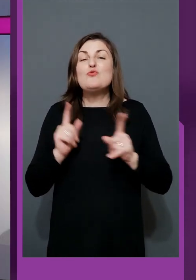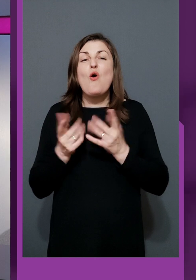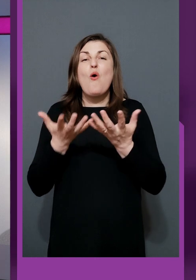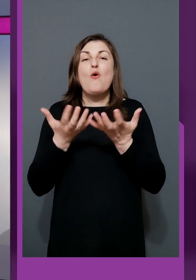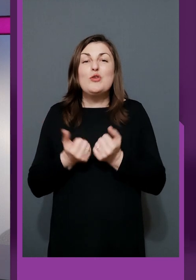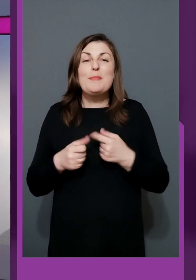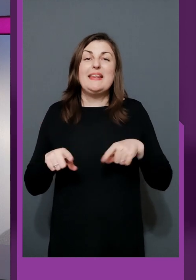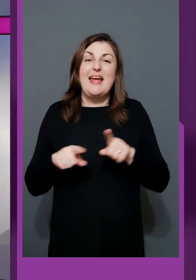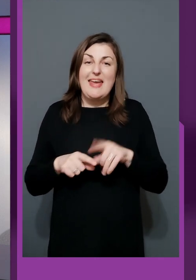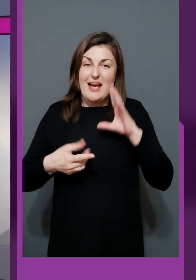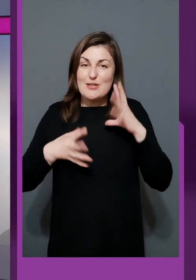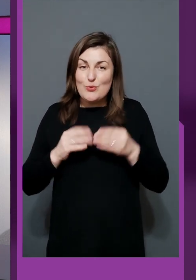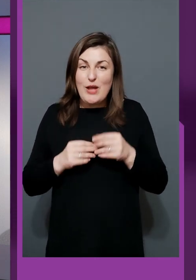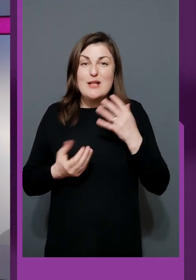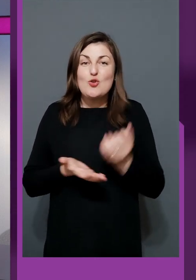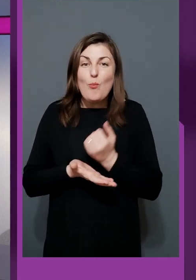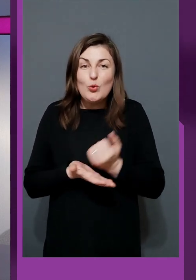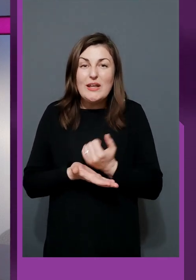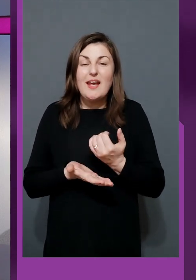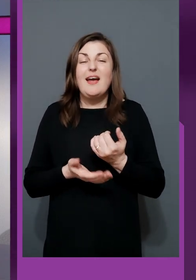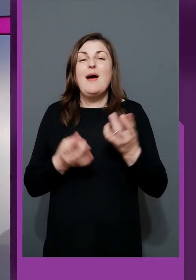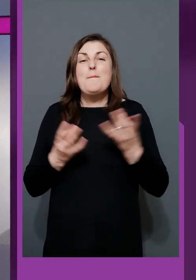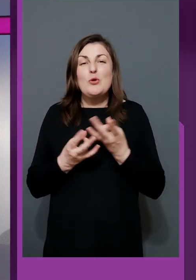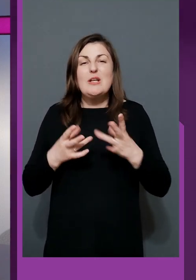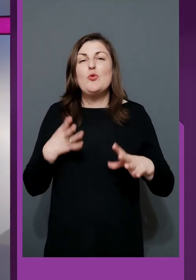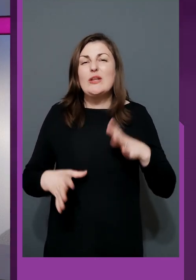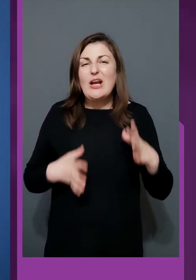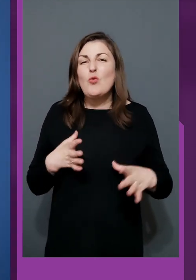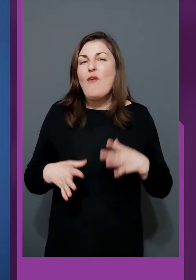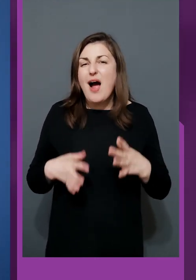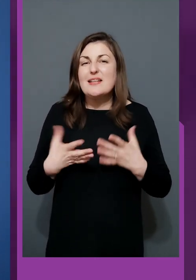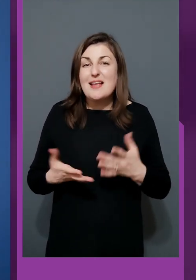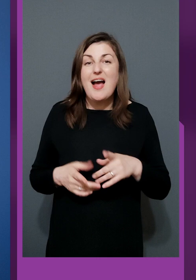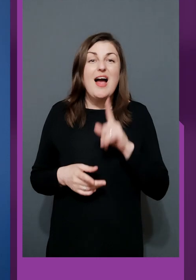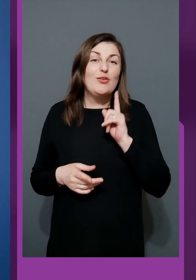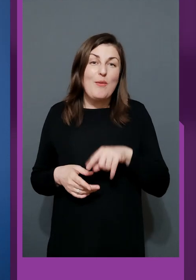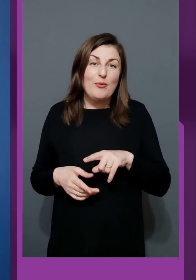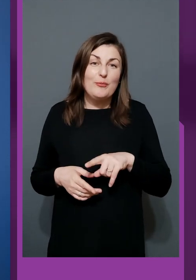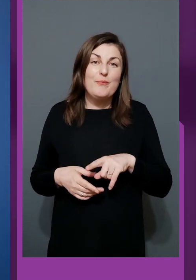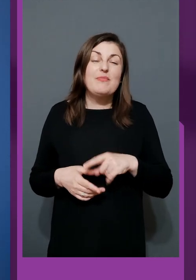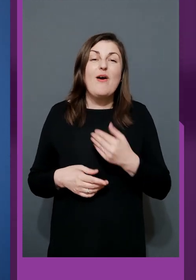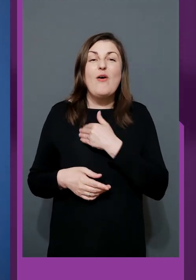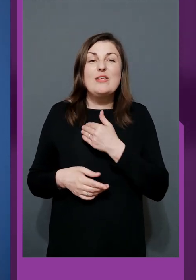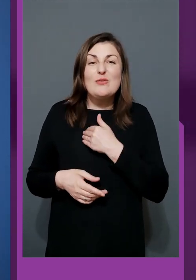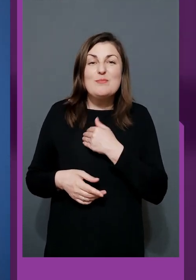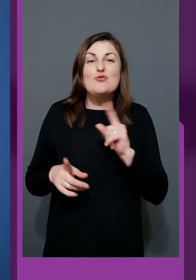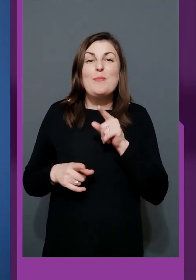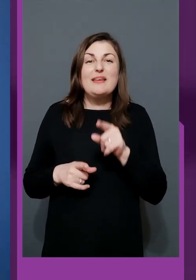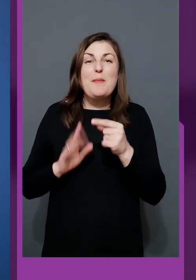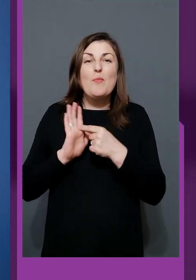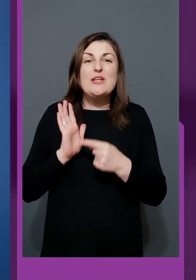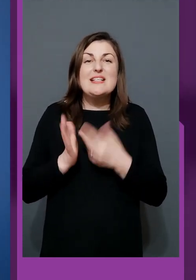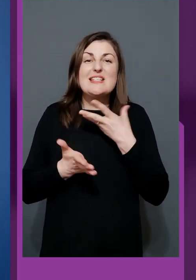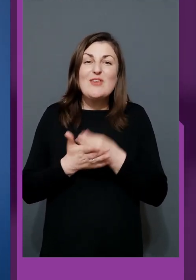щоб отримати такі результати здобутки потрібно тренуватися і тому Хотілось